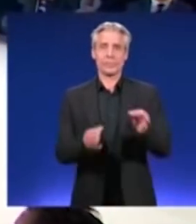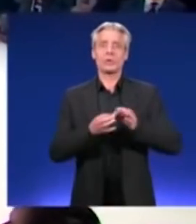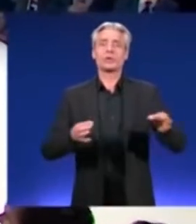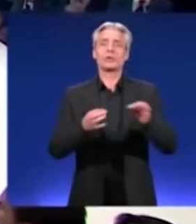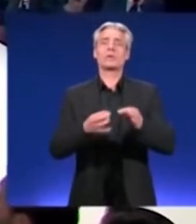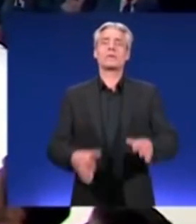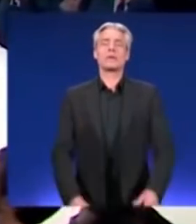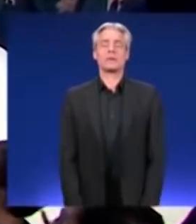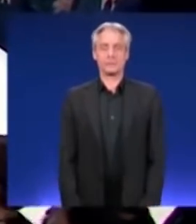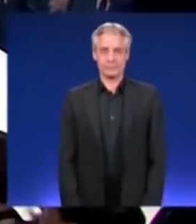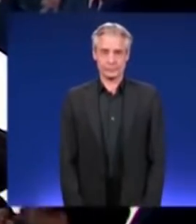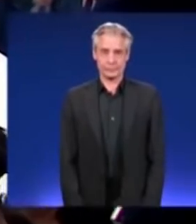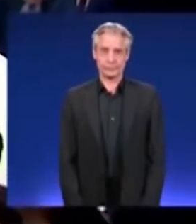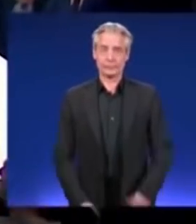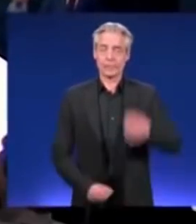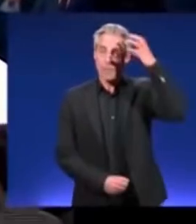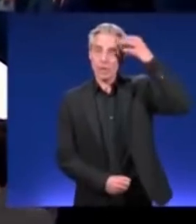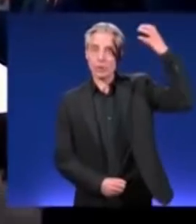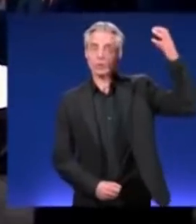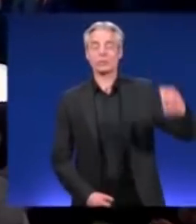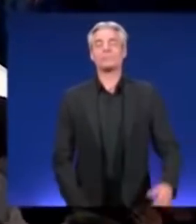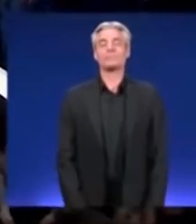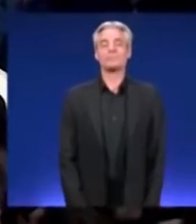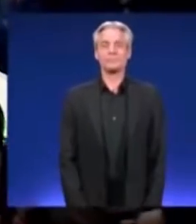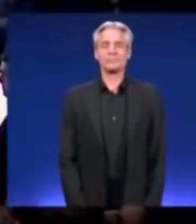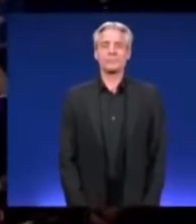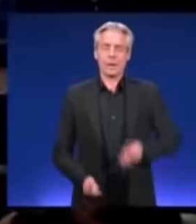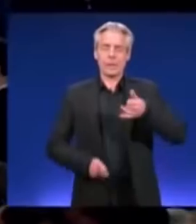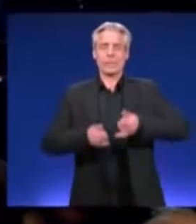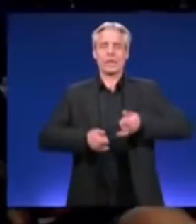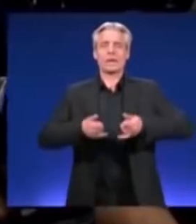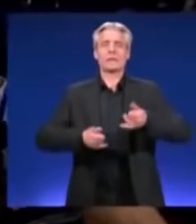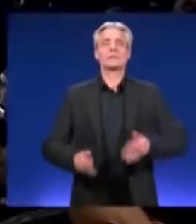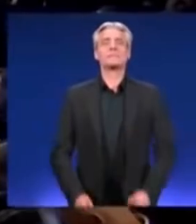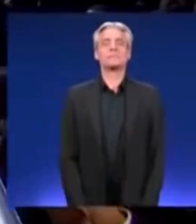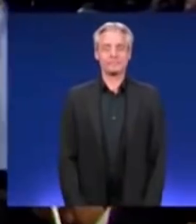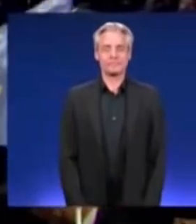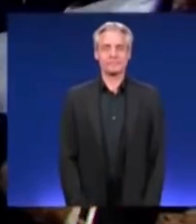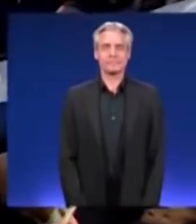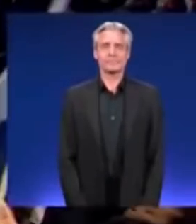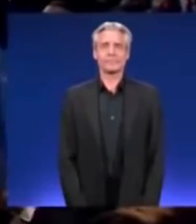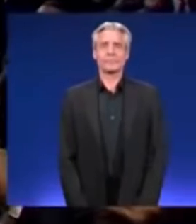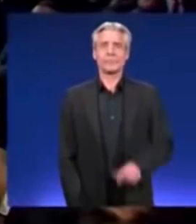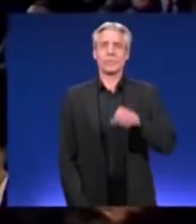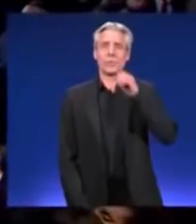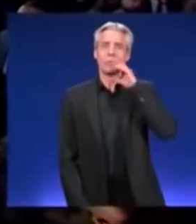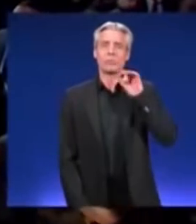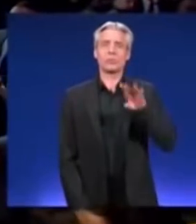Lassalle, Jean-Luc Mélenchon, Valérie Pécresse, Philippe